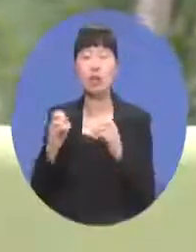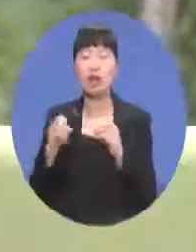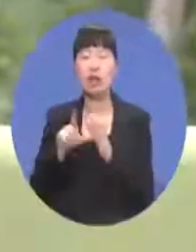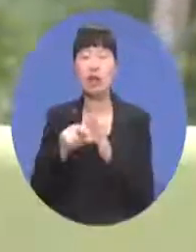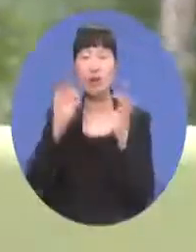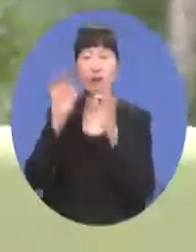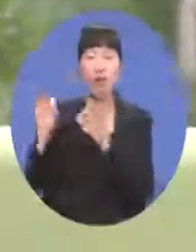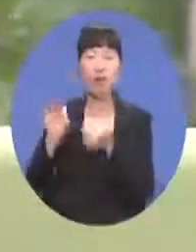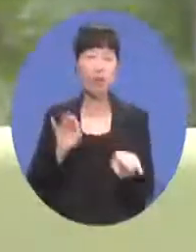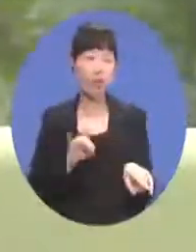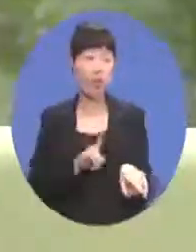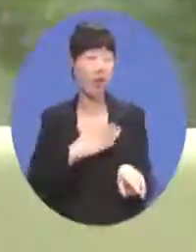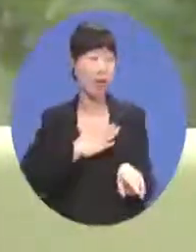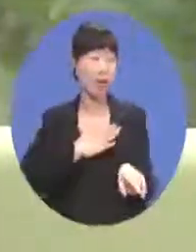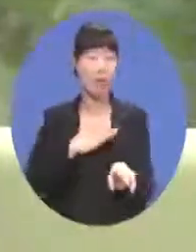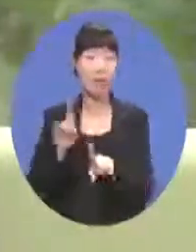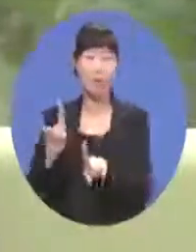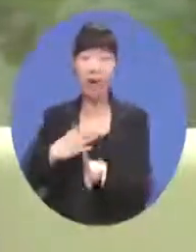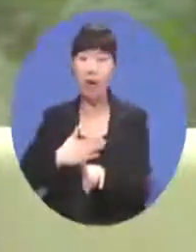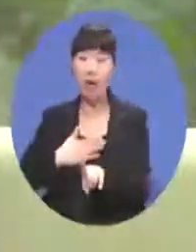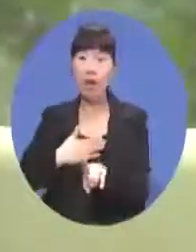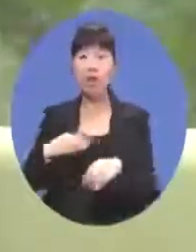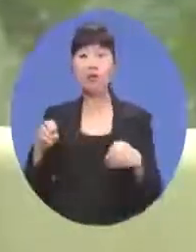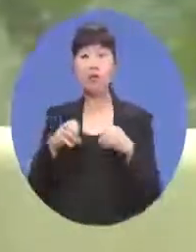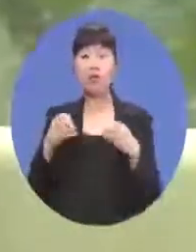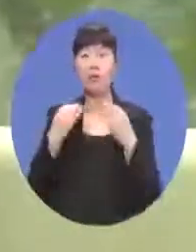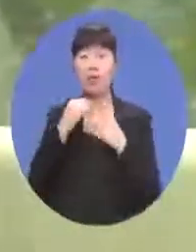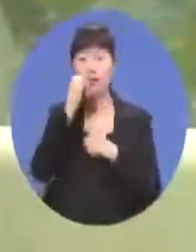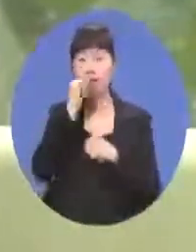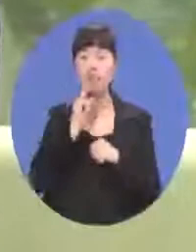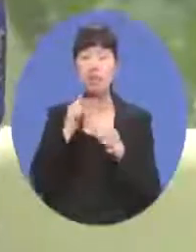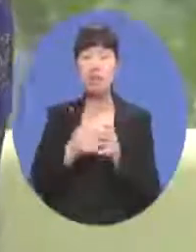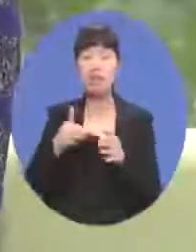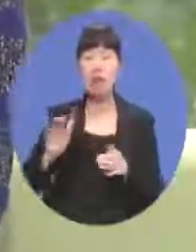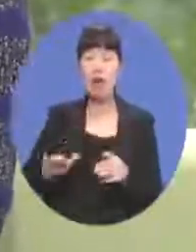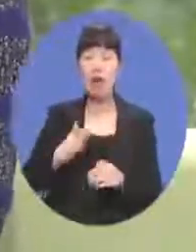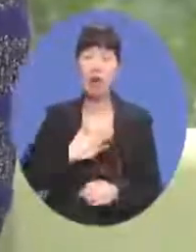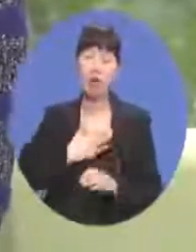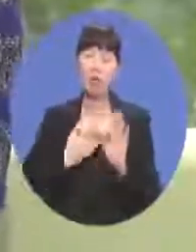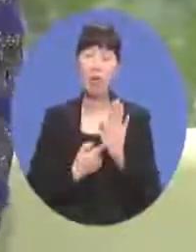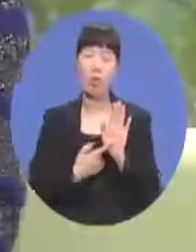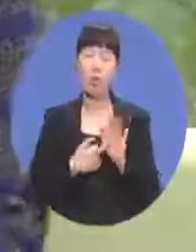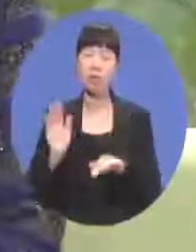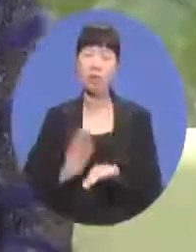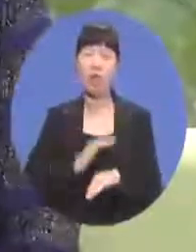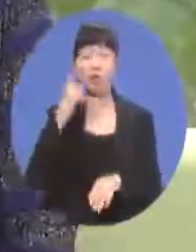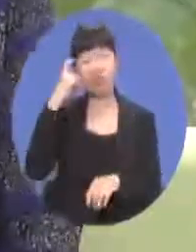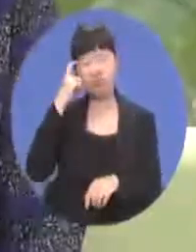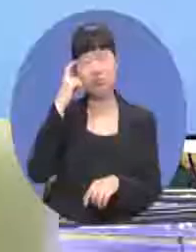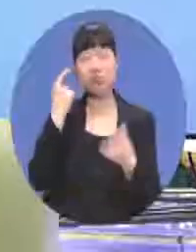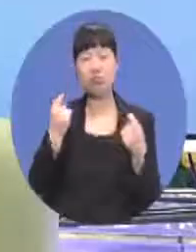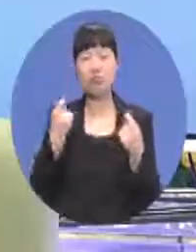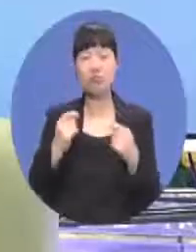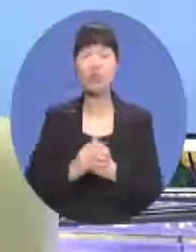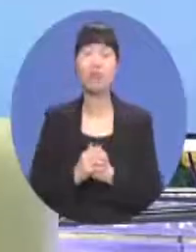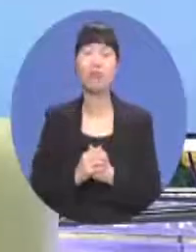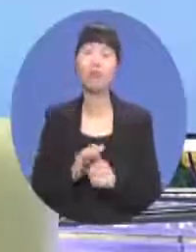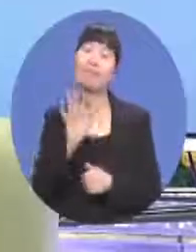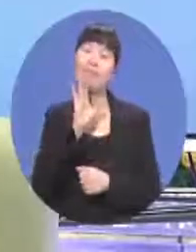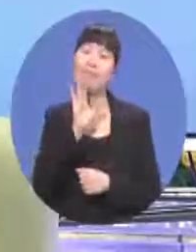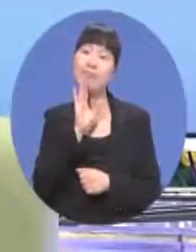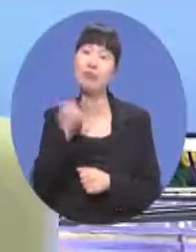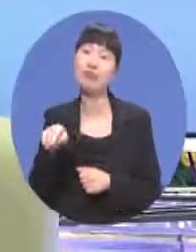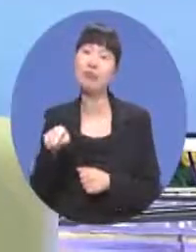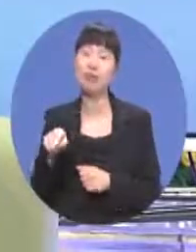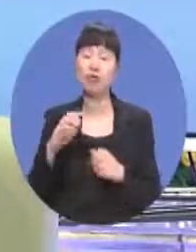보면 야 너 뭐 알아? 너 뭐 알아? 뭐 이러면서 막 얘기는 많이 하는데 어떻게 감정 표현을 잘 못하는 것 같다는 느낌은 안 드세요? 그래요. 그런 것도 좀 있는 것 같고